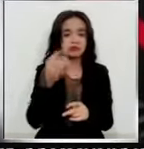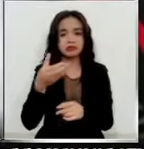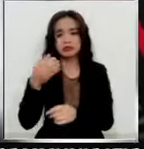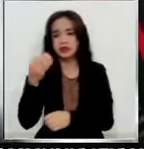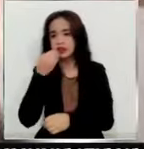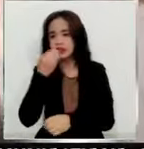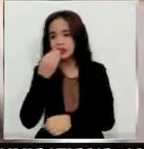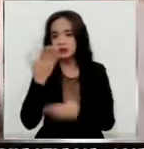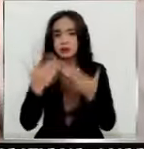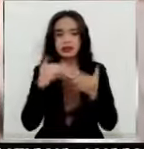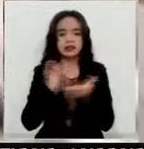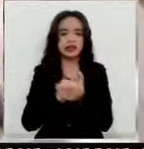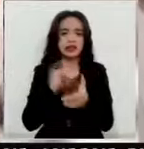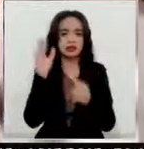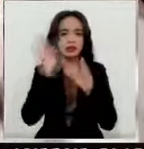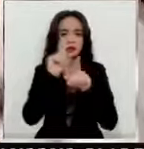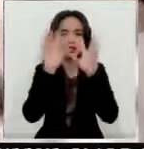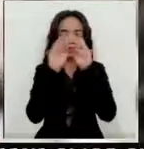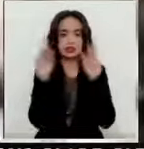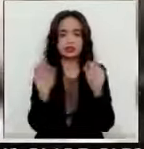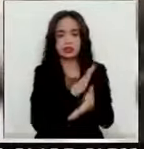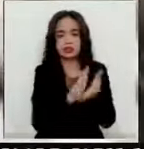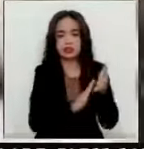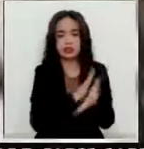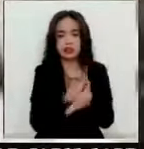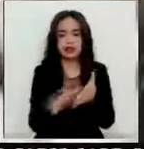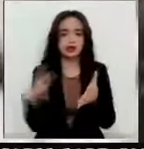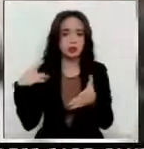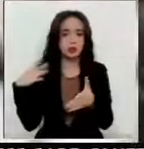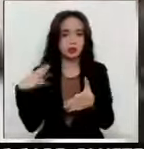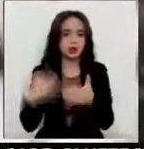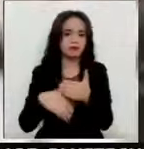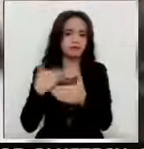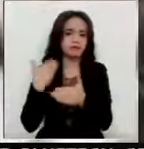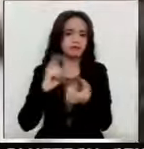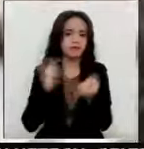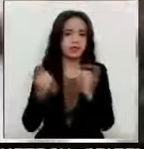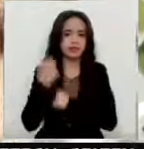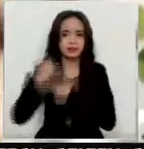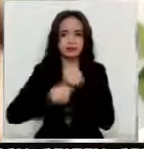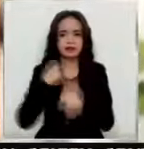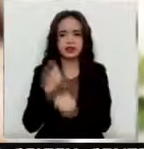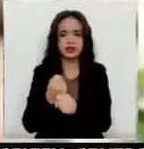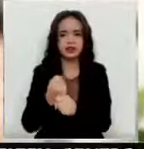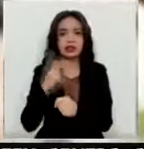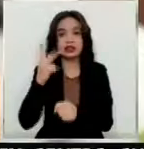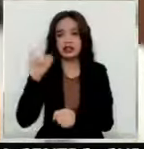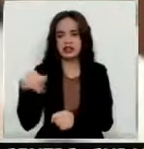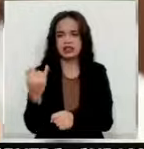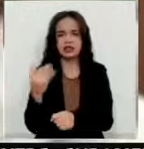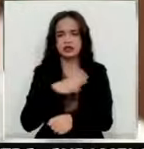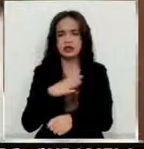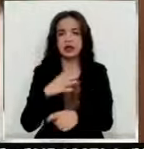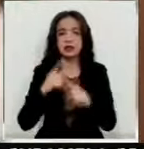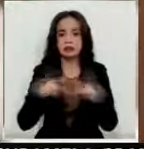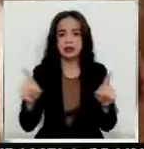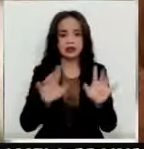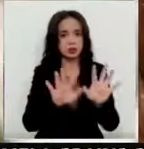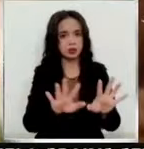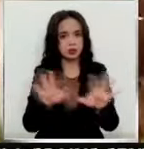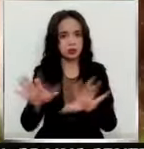na Christmas party at reunion hanggang magpalit ng taon. KJ na kong KJ, pero hinay-hinay, lalo na kung kay diabetic o high